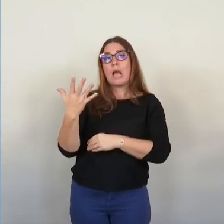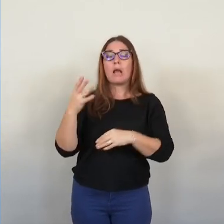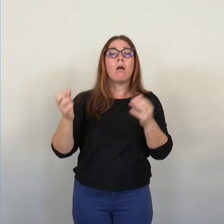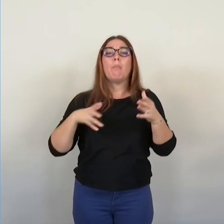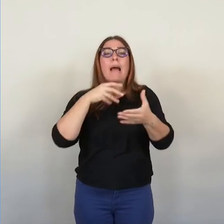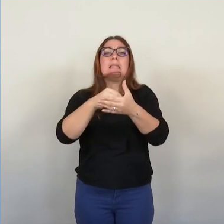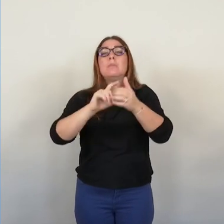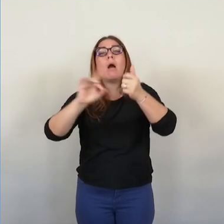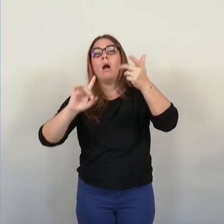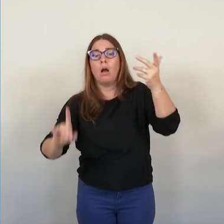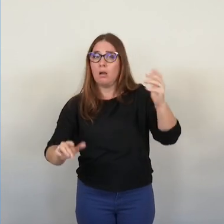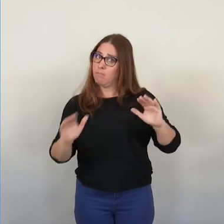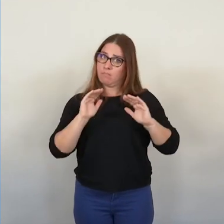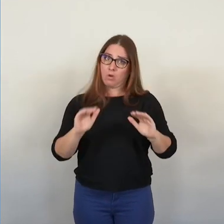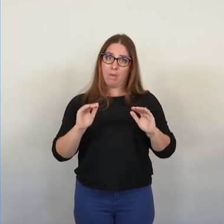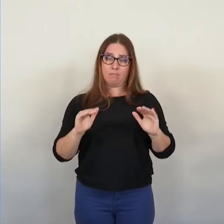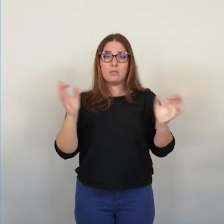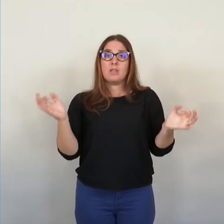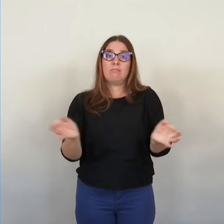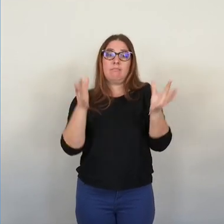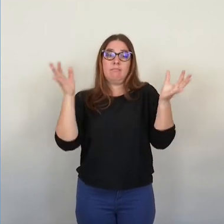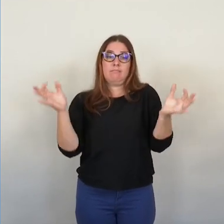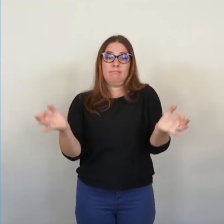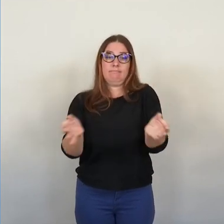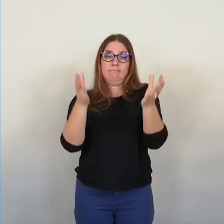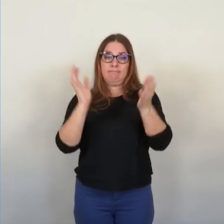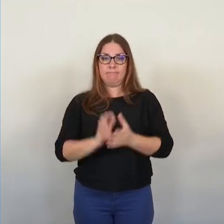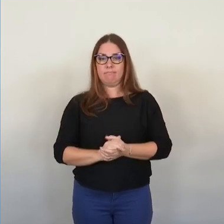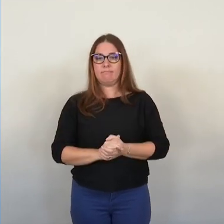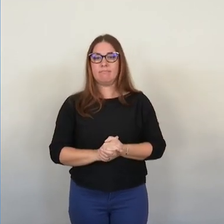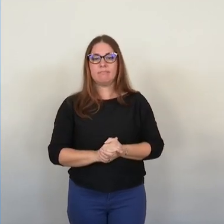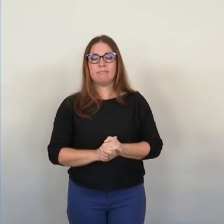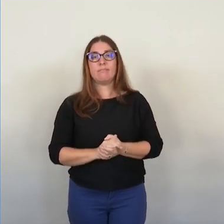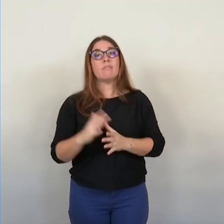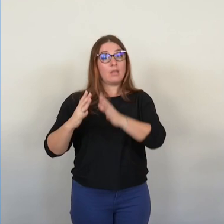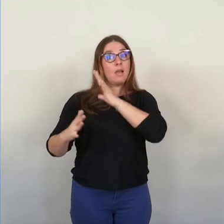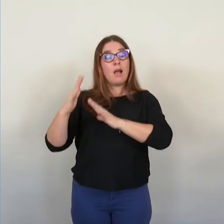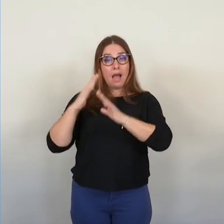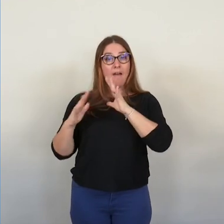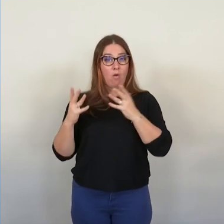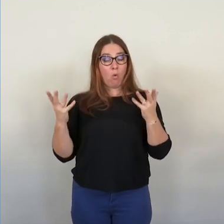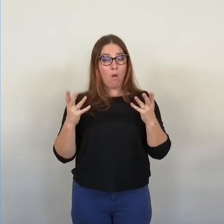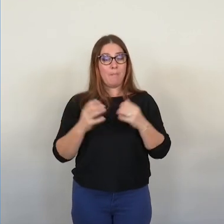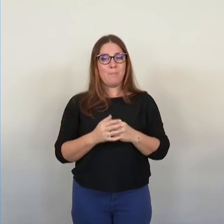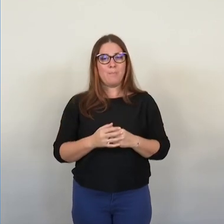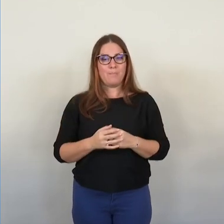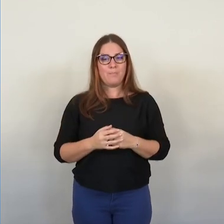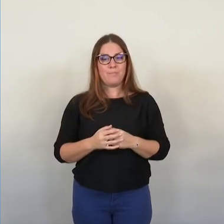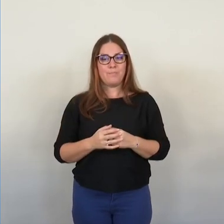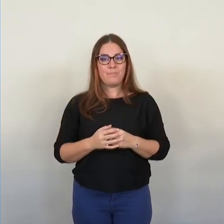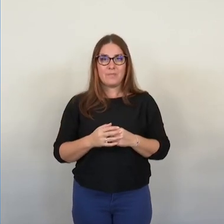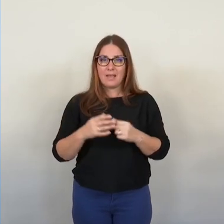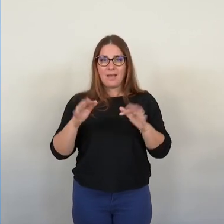trop quoi n'empêche que cela restera du sapoudrage là où précédemment c'était fait